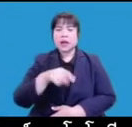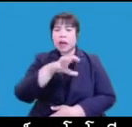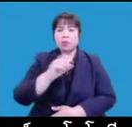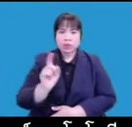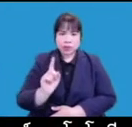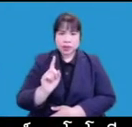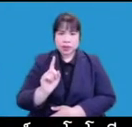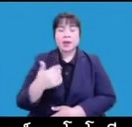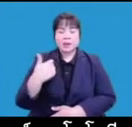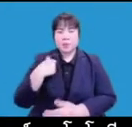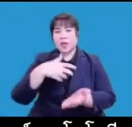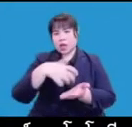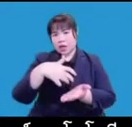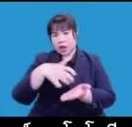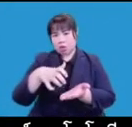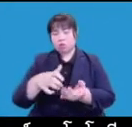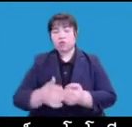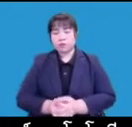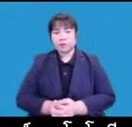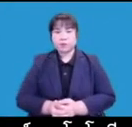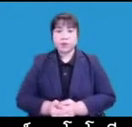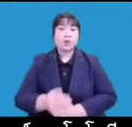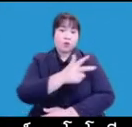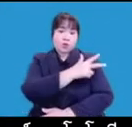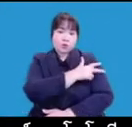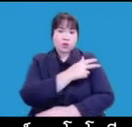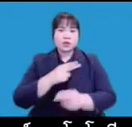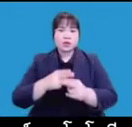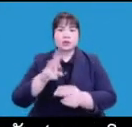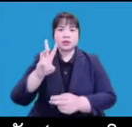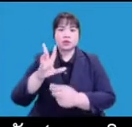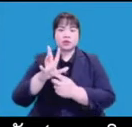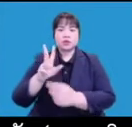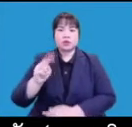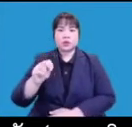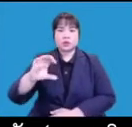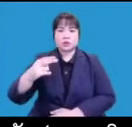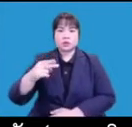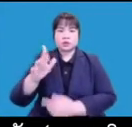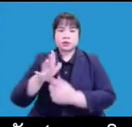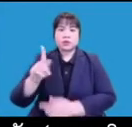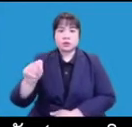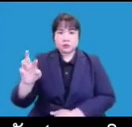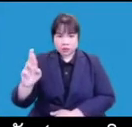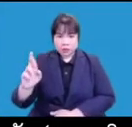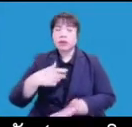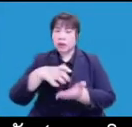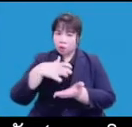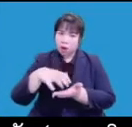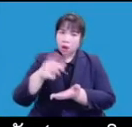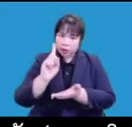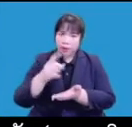านดร.วันฉัตรสุวรรณกิตติช่วยเล่าประสบการณ์หรือแลกเปลี่ยนความรู้ให้เราได้รับชมรับฟังหน่อยครับเชิญครับ